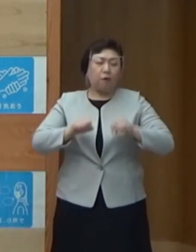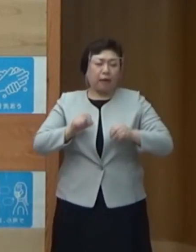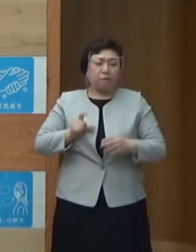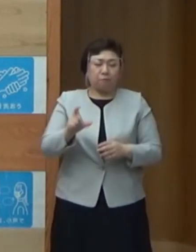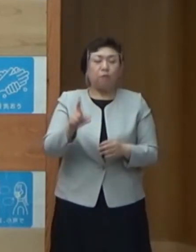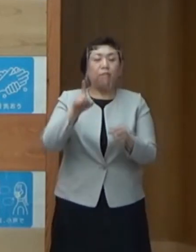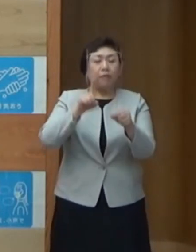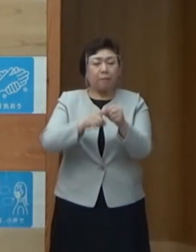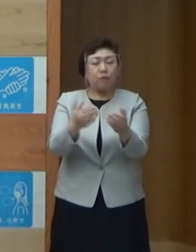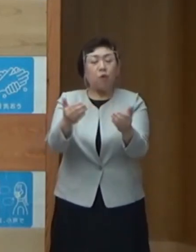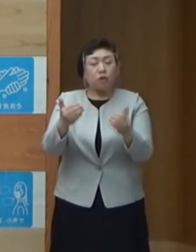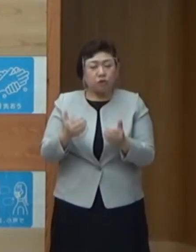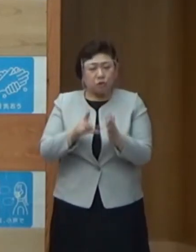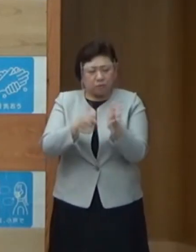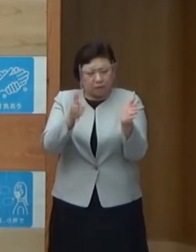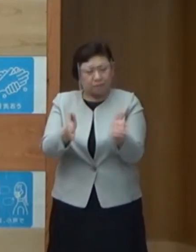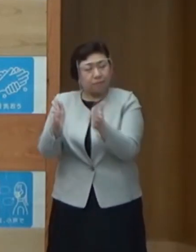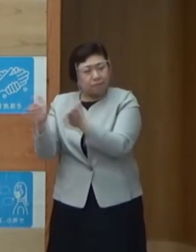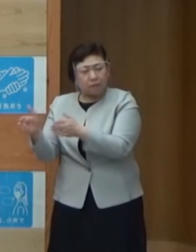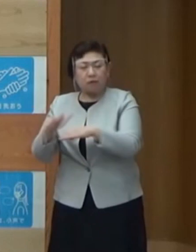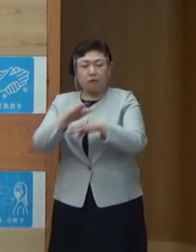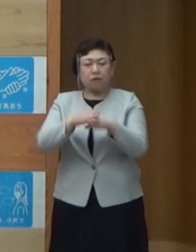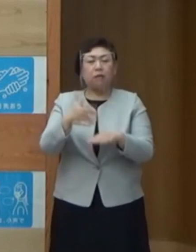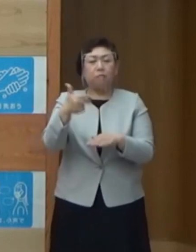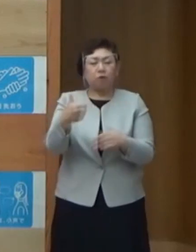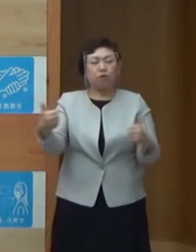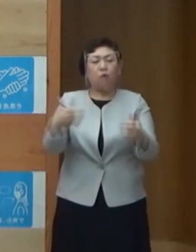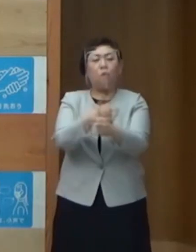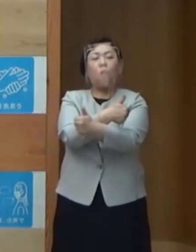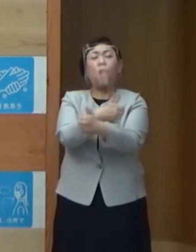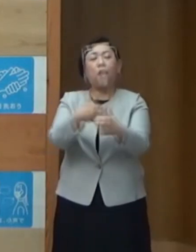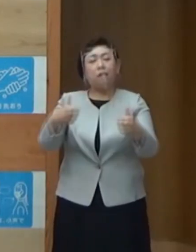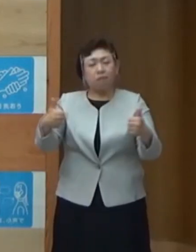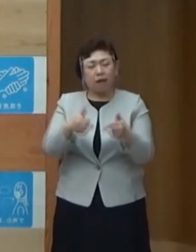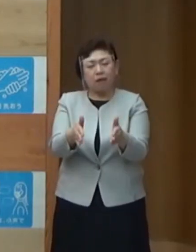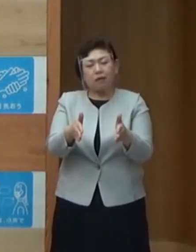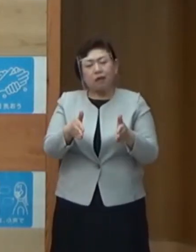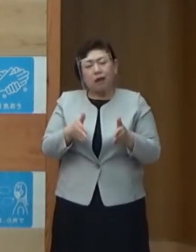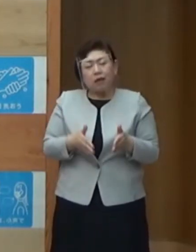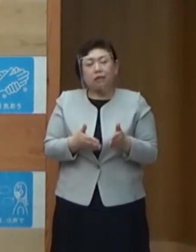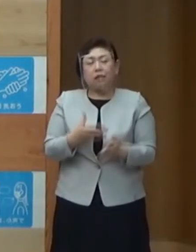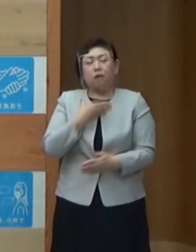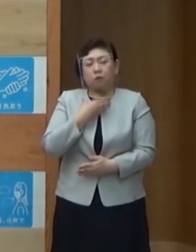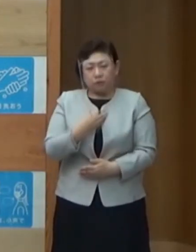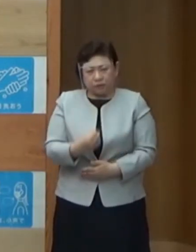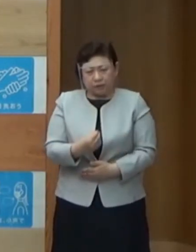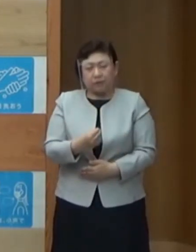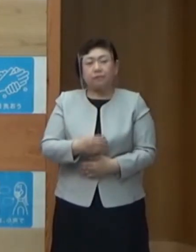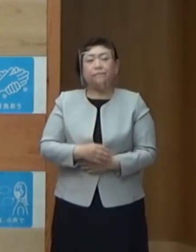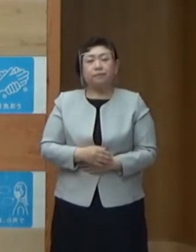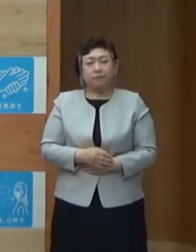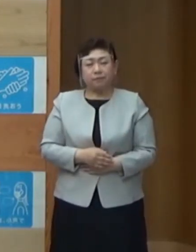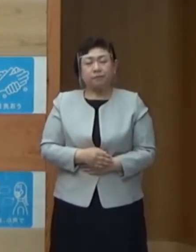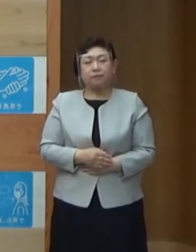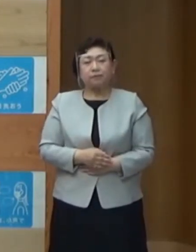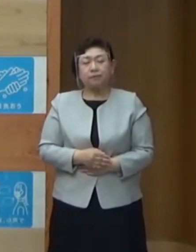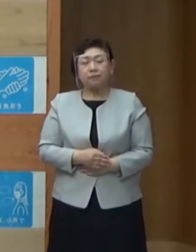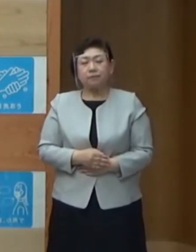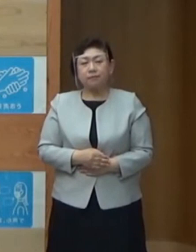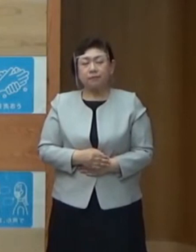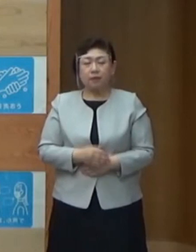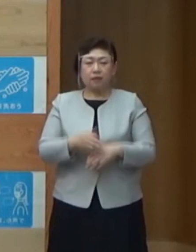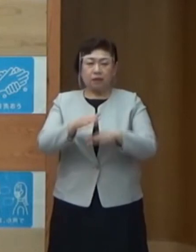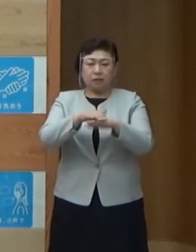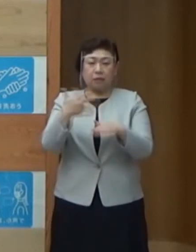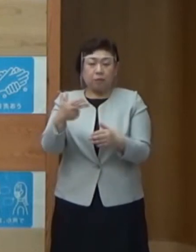必要な場合を除き札幌市との往来については控えていただくようにお願いいたします。